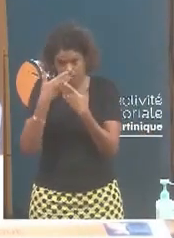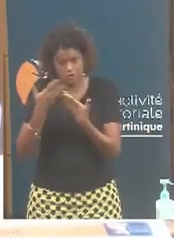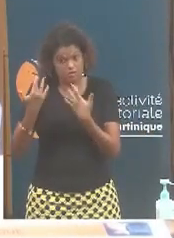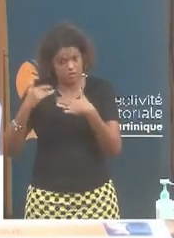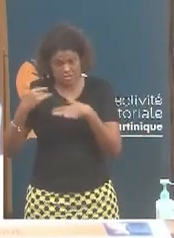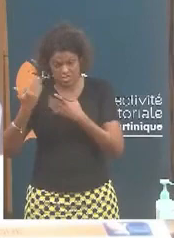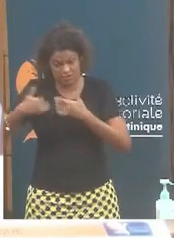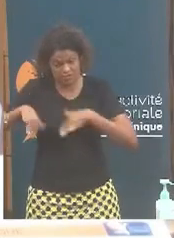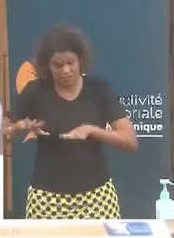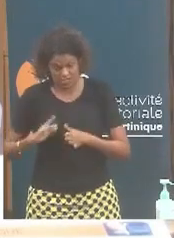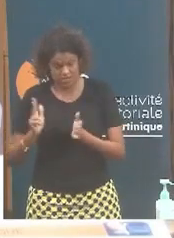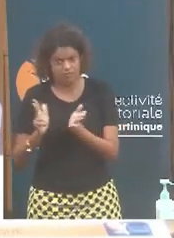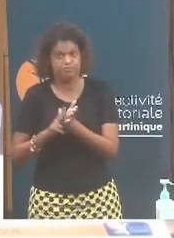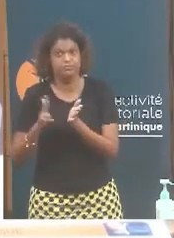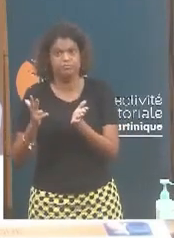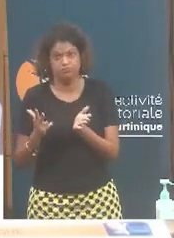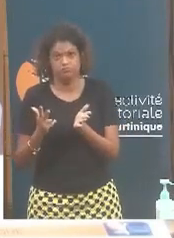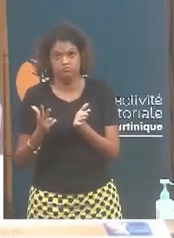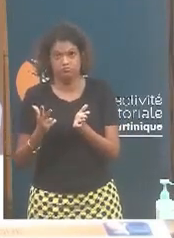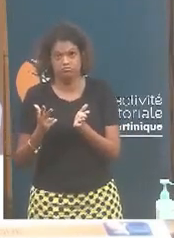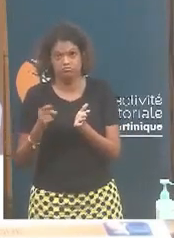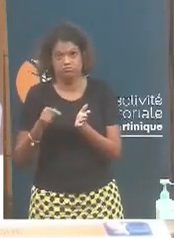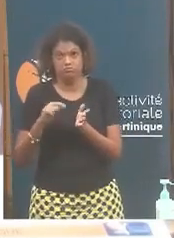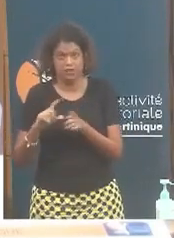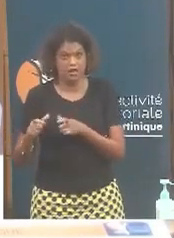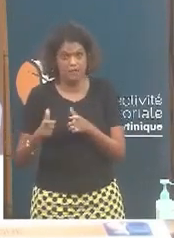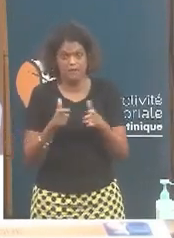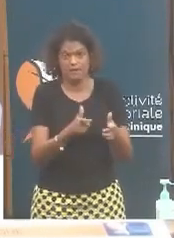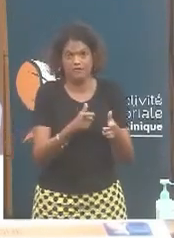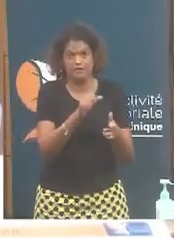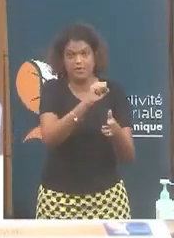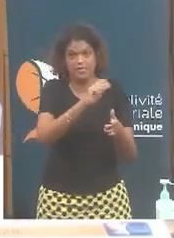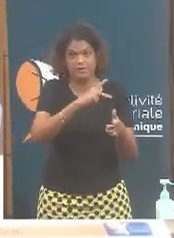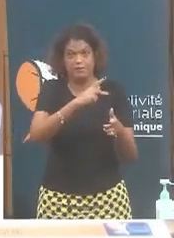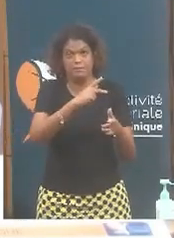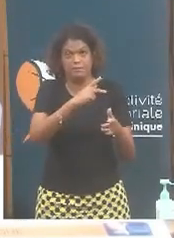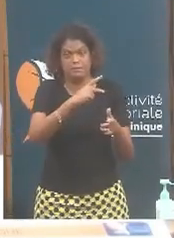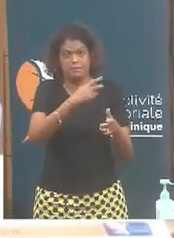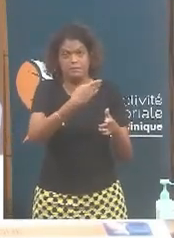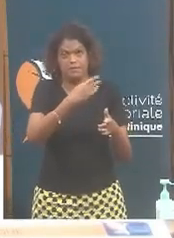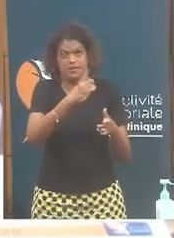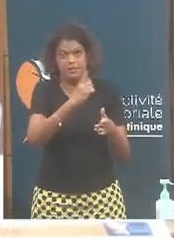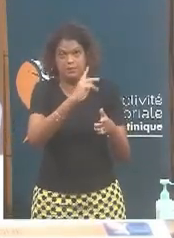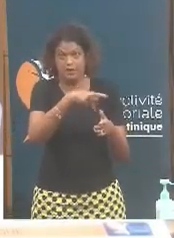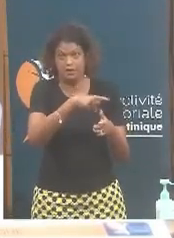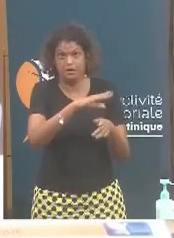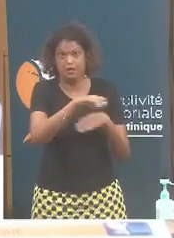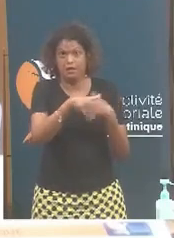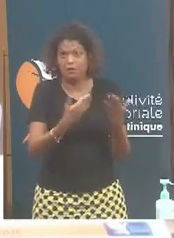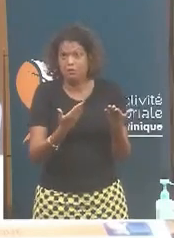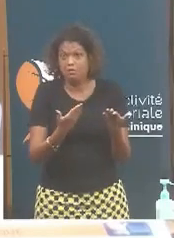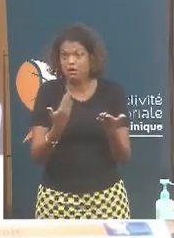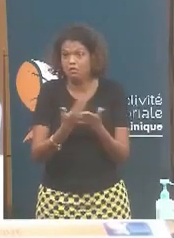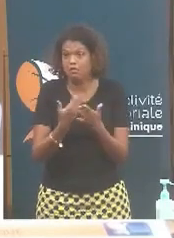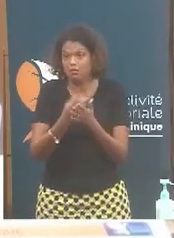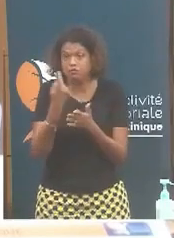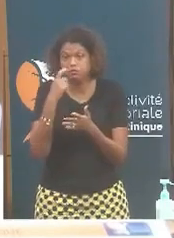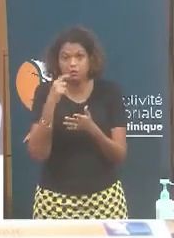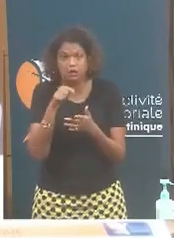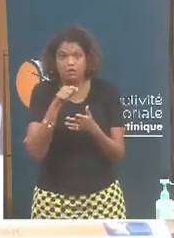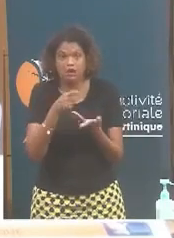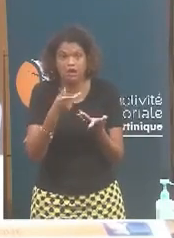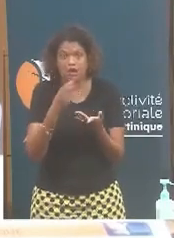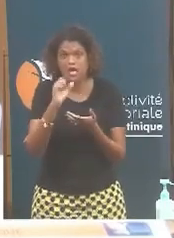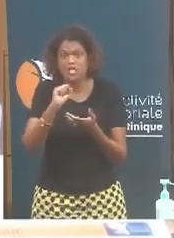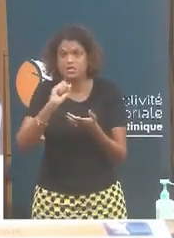elle a été approuvée, elle est passée dans le CNDP. Maintenant, je découvre que l'on va confier à SPL Transport de